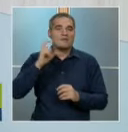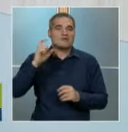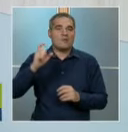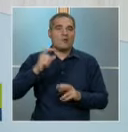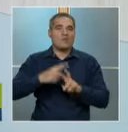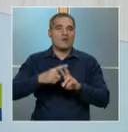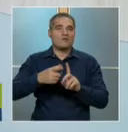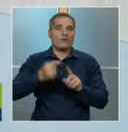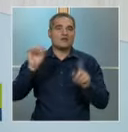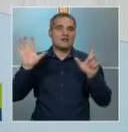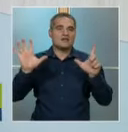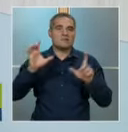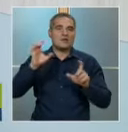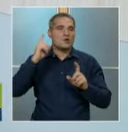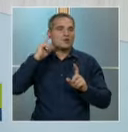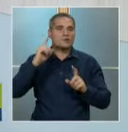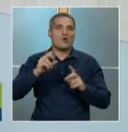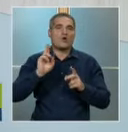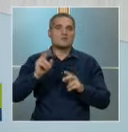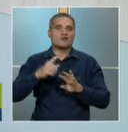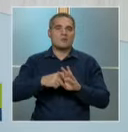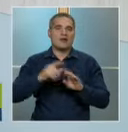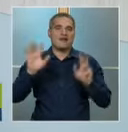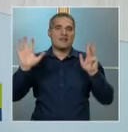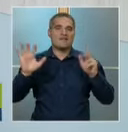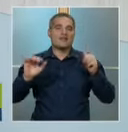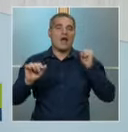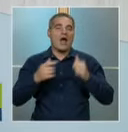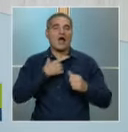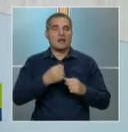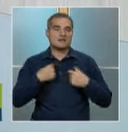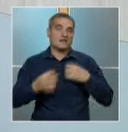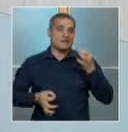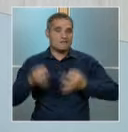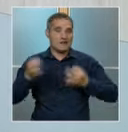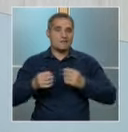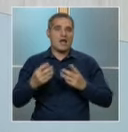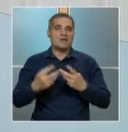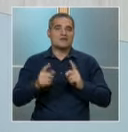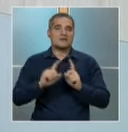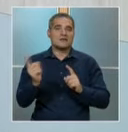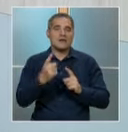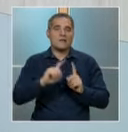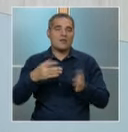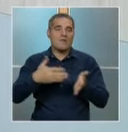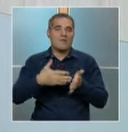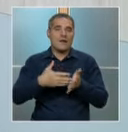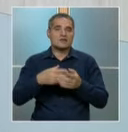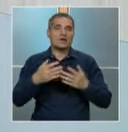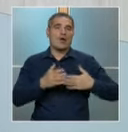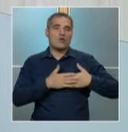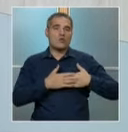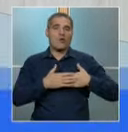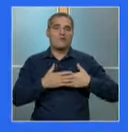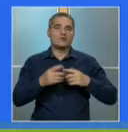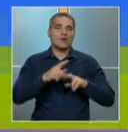Самуил Найденов от 7-о село Кузман Шапкарев, 9-я клас и аз вярвам, че технологията не е само, че не пречи на духовността,